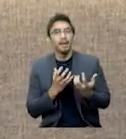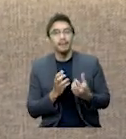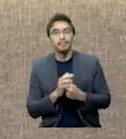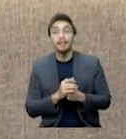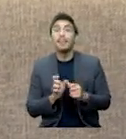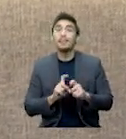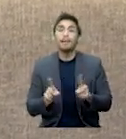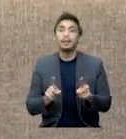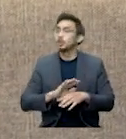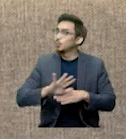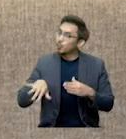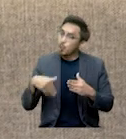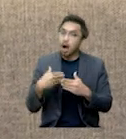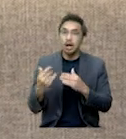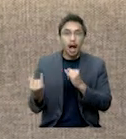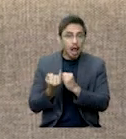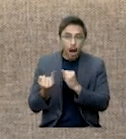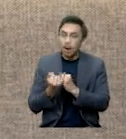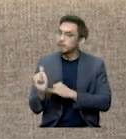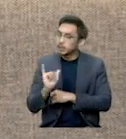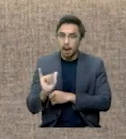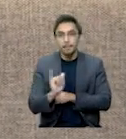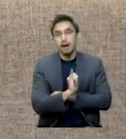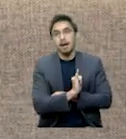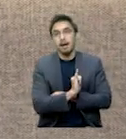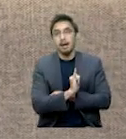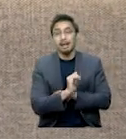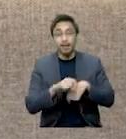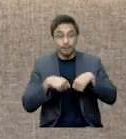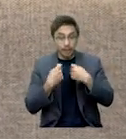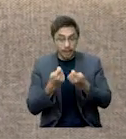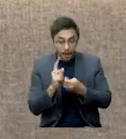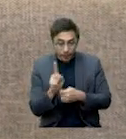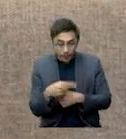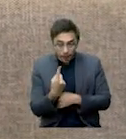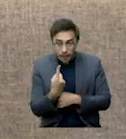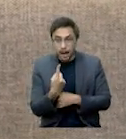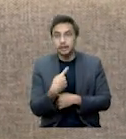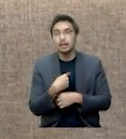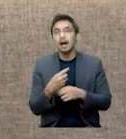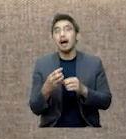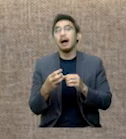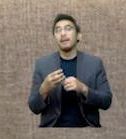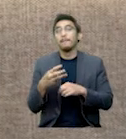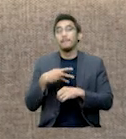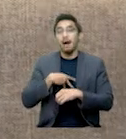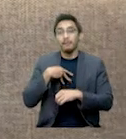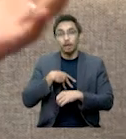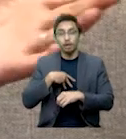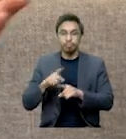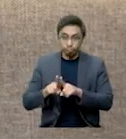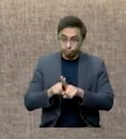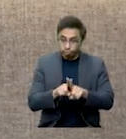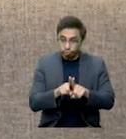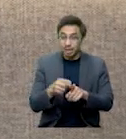semuanya teman Kebetulan kami yang mendaftar pertama saya dengan Pak Mahfud bareng Sebelumnya kan Mas